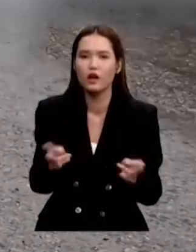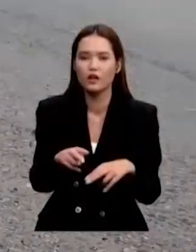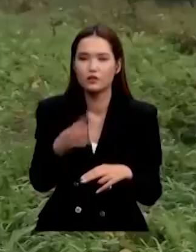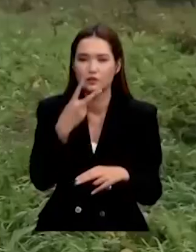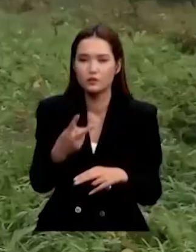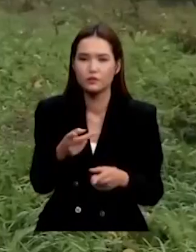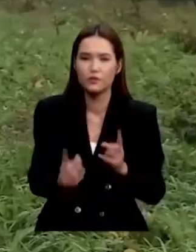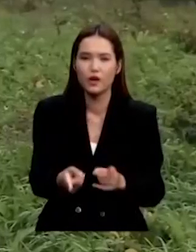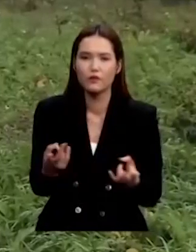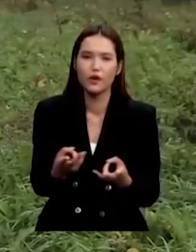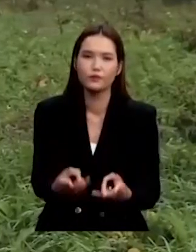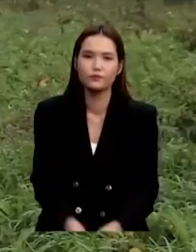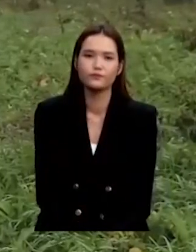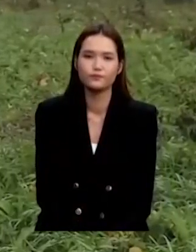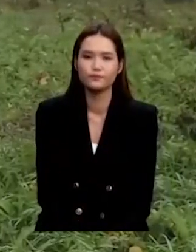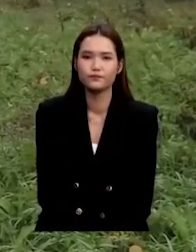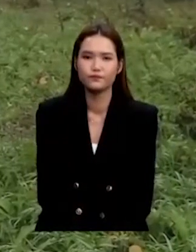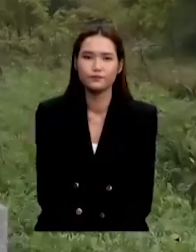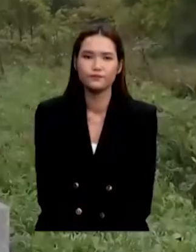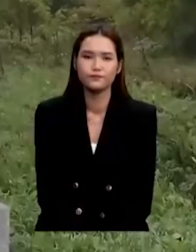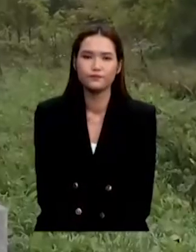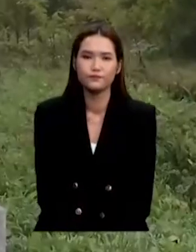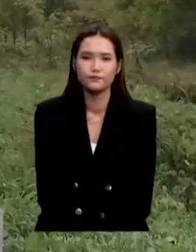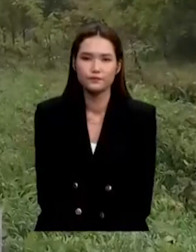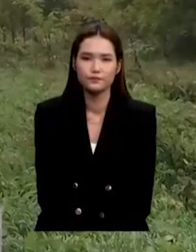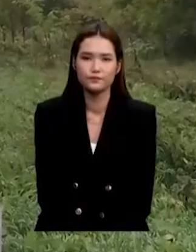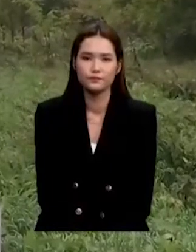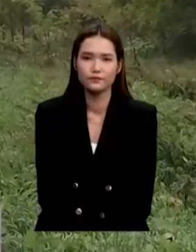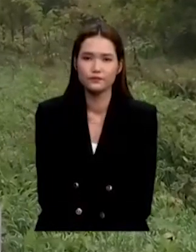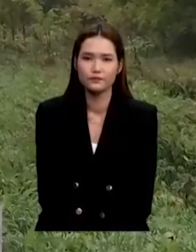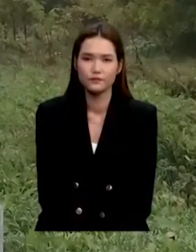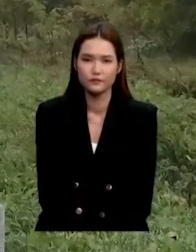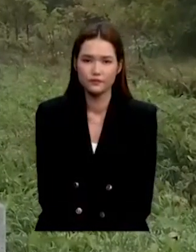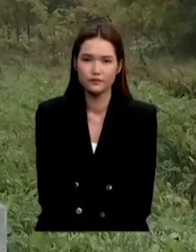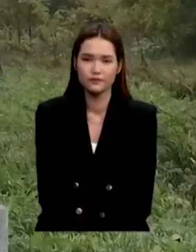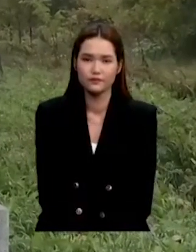открытым. Дмитрий Крюкович, Жанболат Саниес, Атамикен Бизнес, Восточно-Казахстанская область.